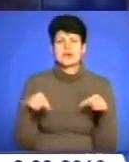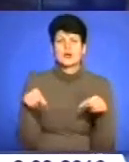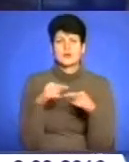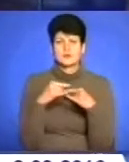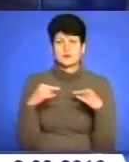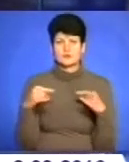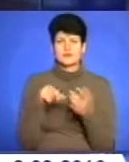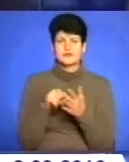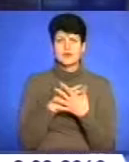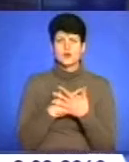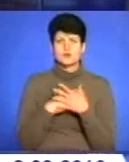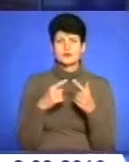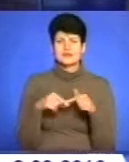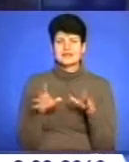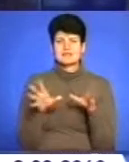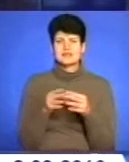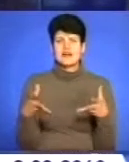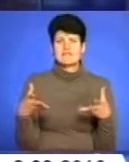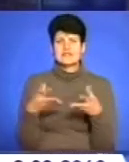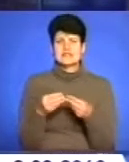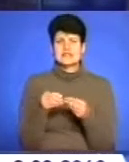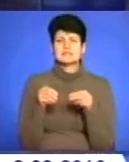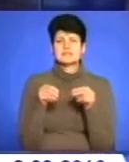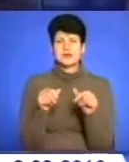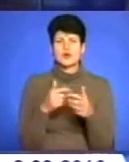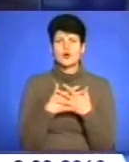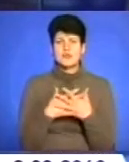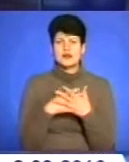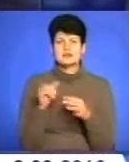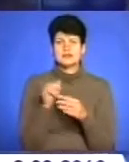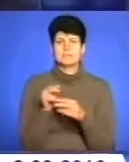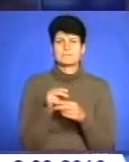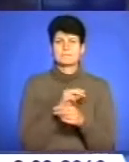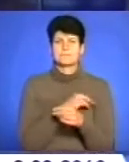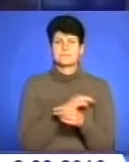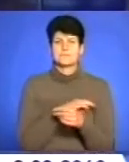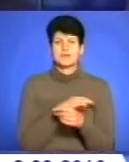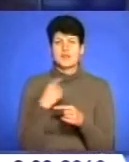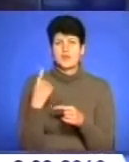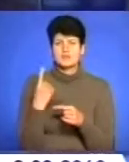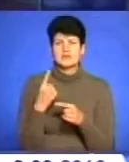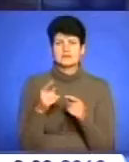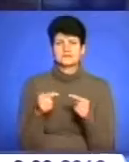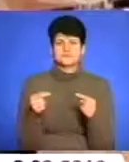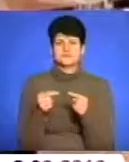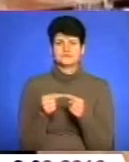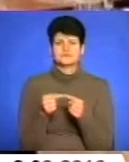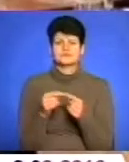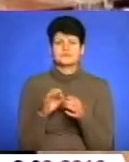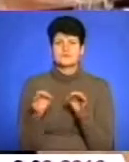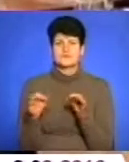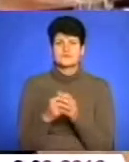громадської організації «Спілка власників землі», громадськості та правники області. Докладніше у сюжеті.